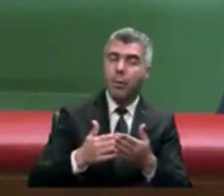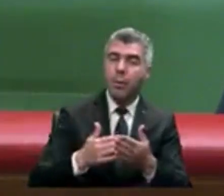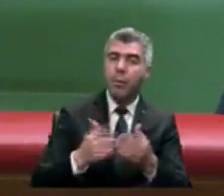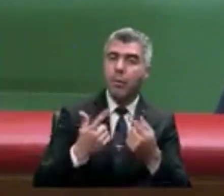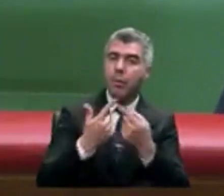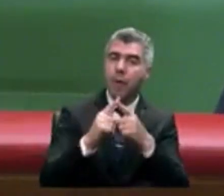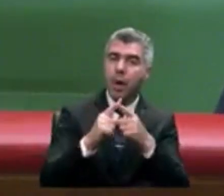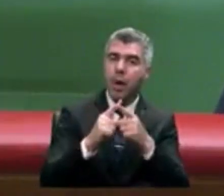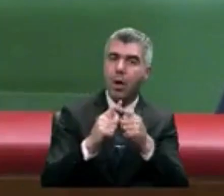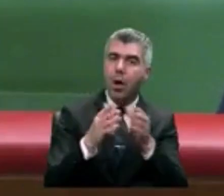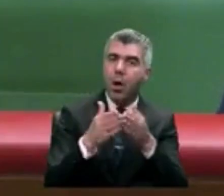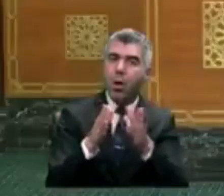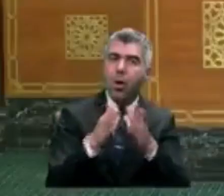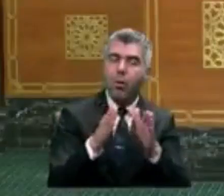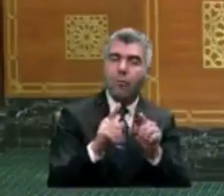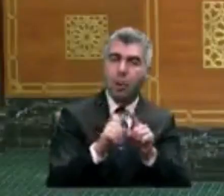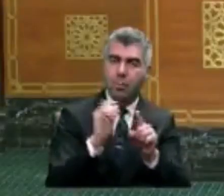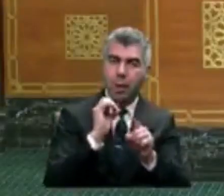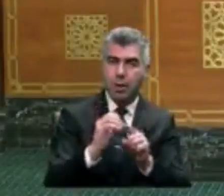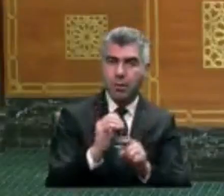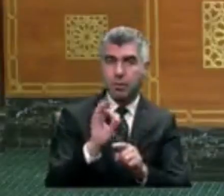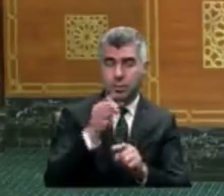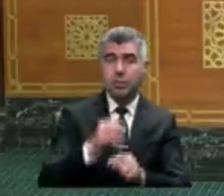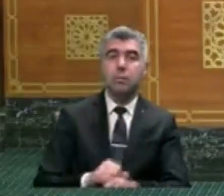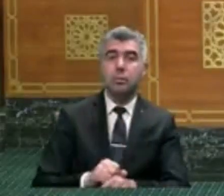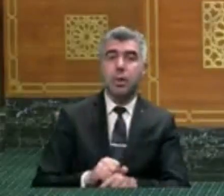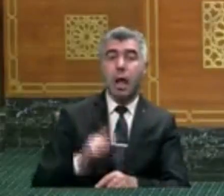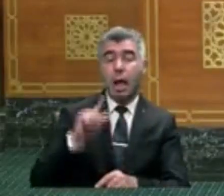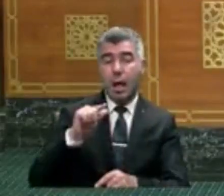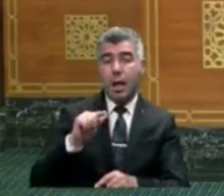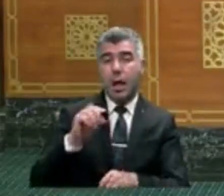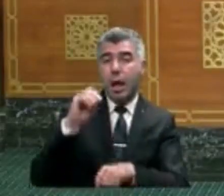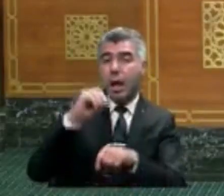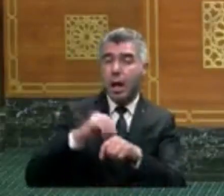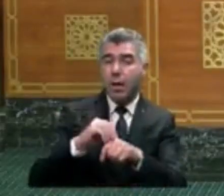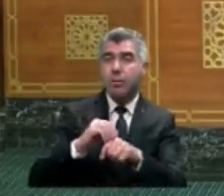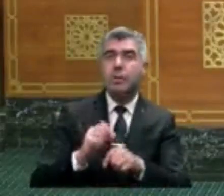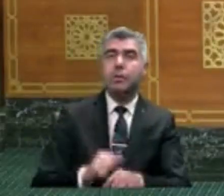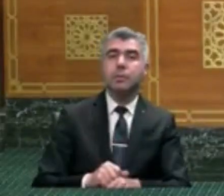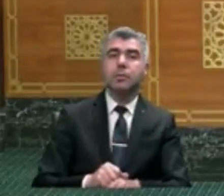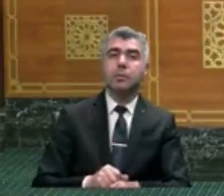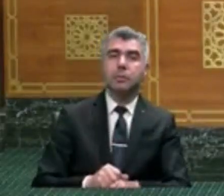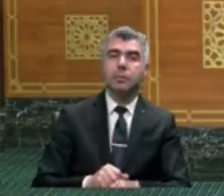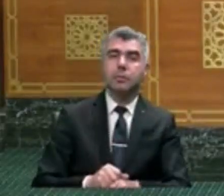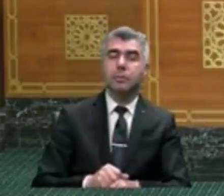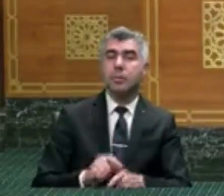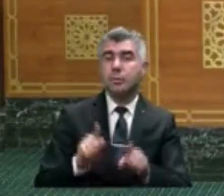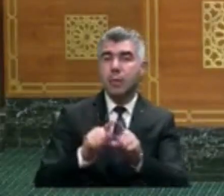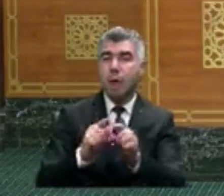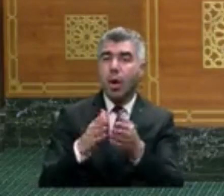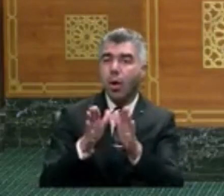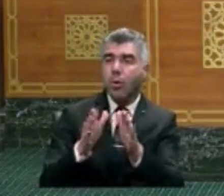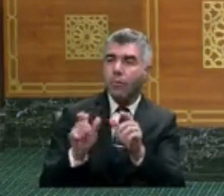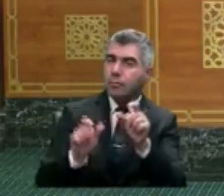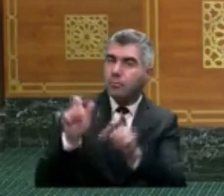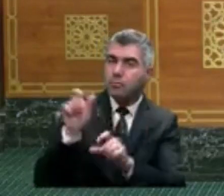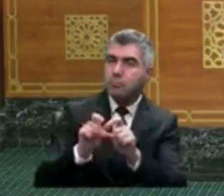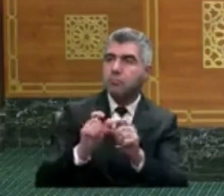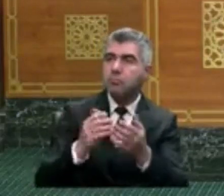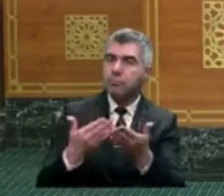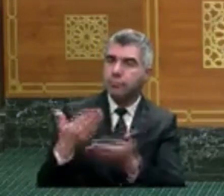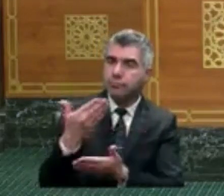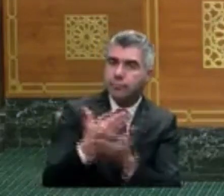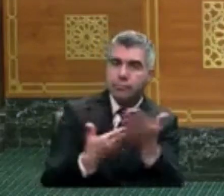الانفتاح لا على البحث العلمي وكذلك الانفتاح على الاخرين وفي هذ الرفيه